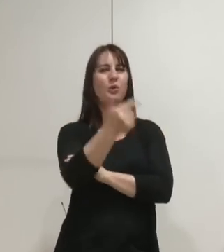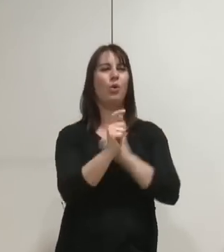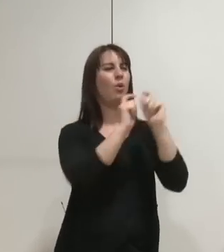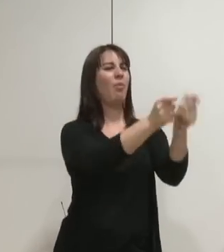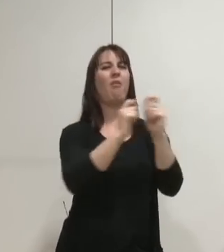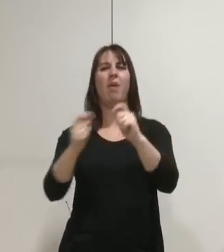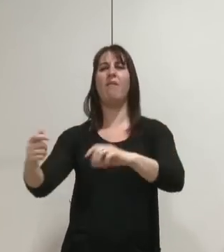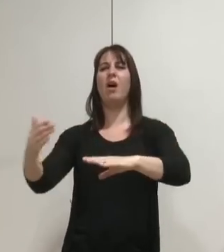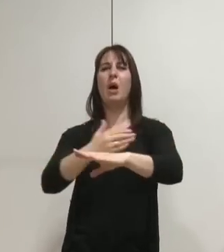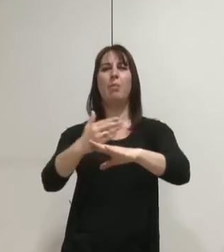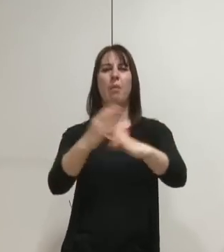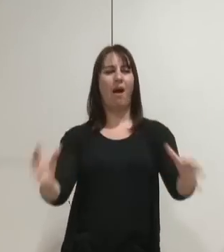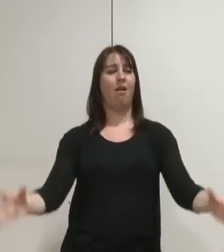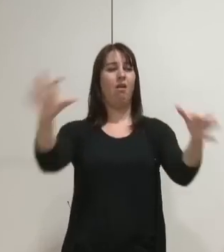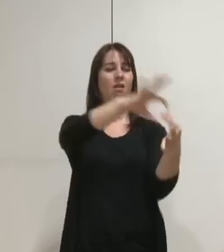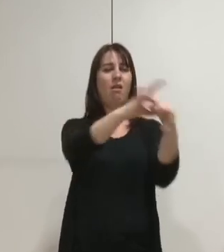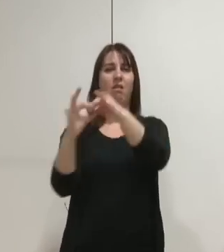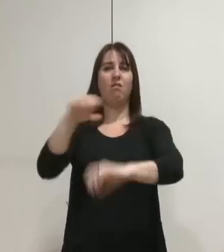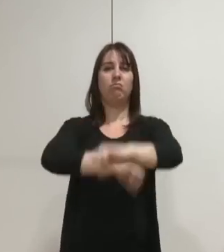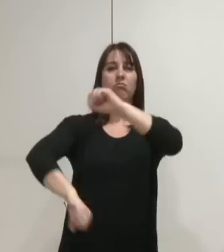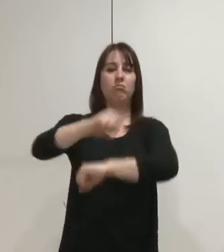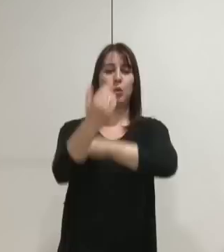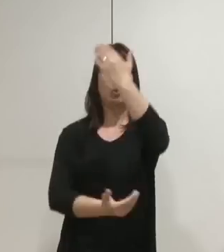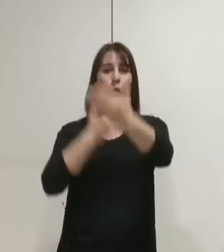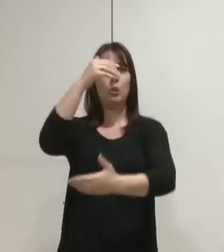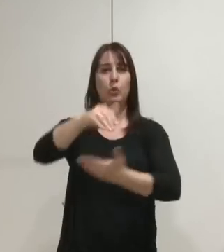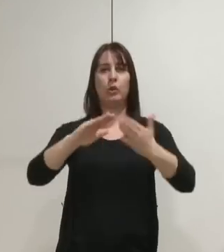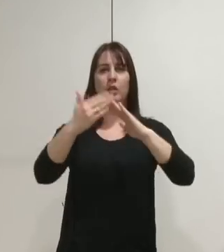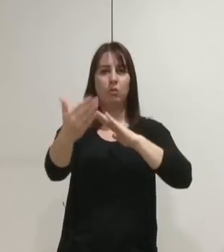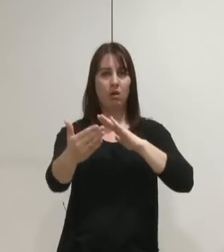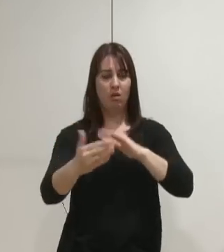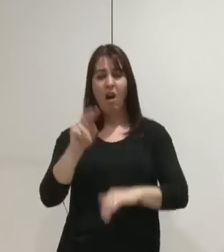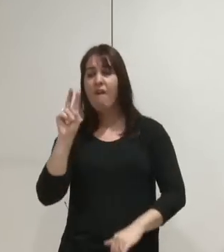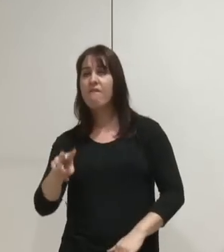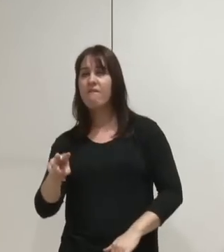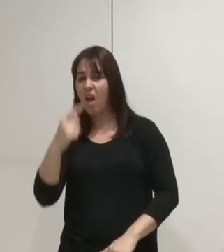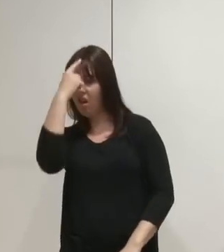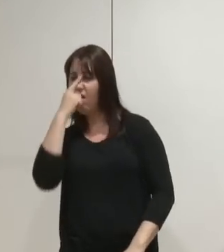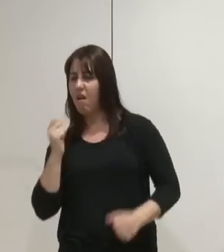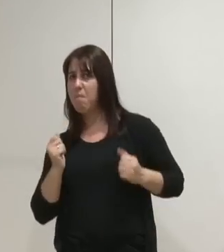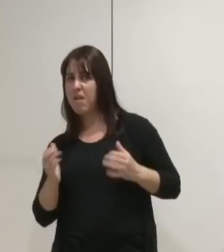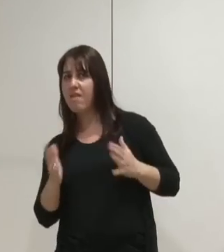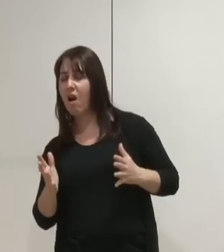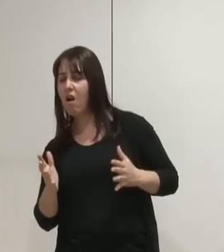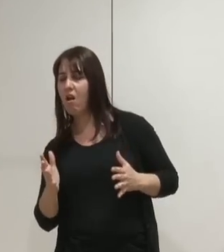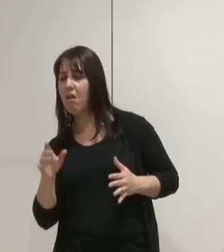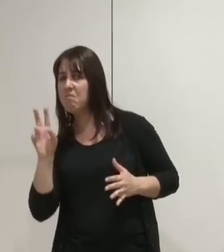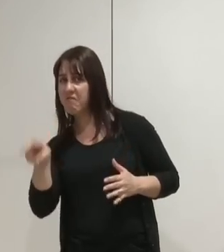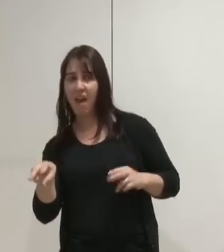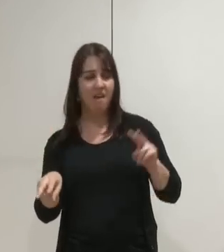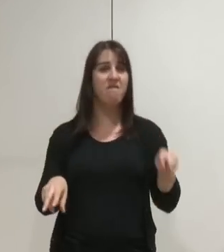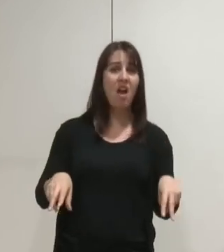coordonner cette organisation toutes ces personnes mobilisées sont-elles réellement des bénévoles allons-nous voir passer des demandes d'heures